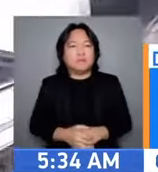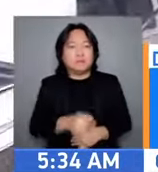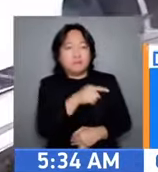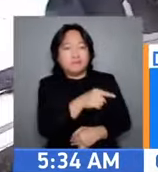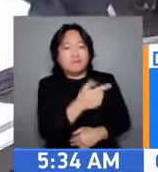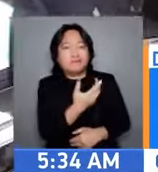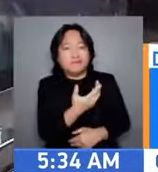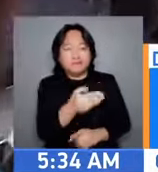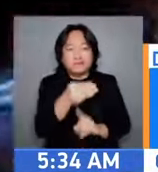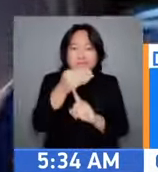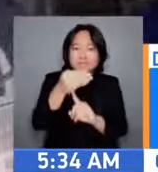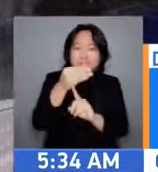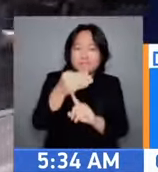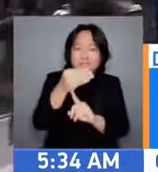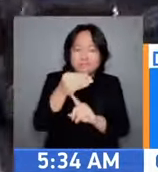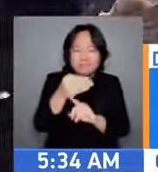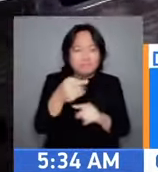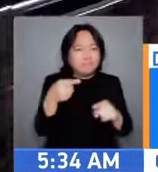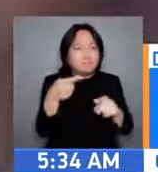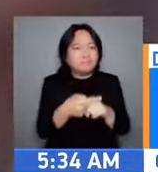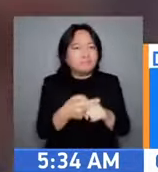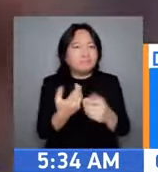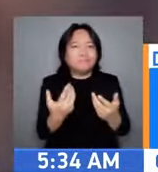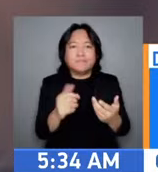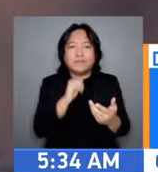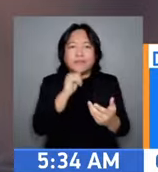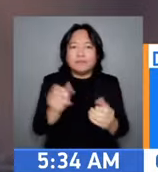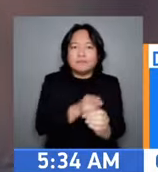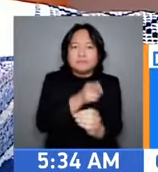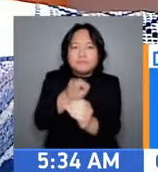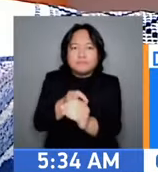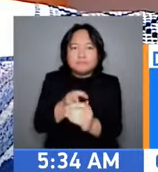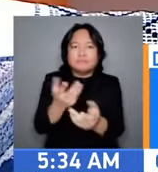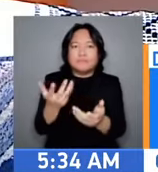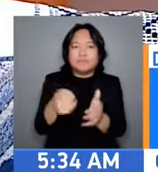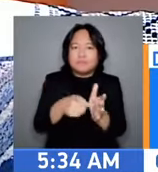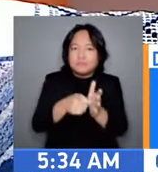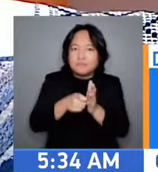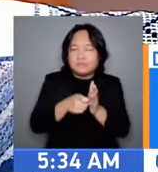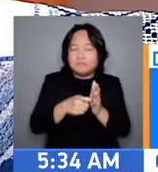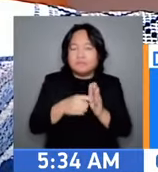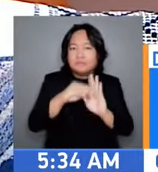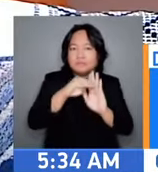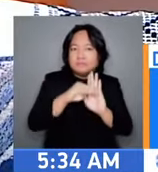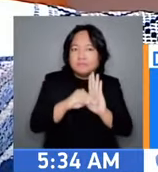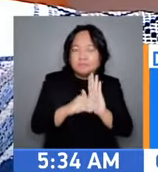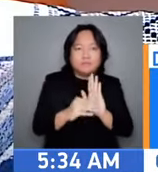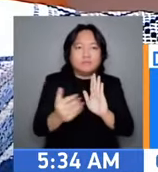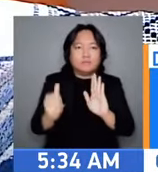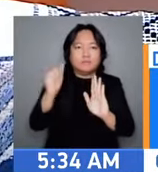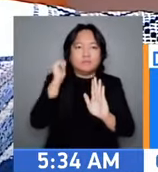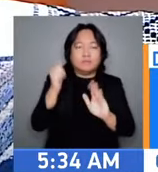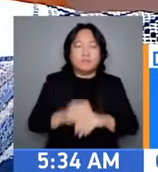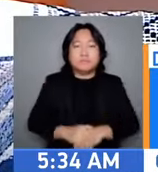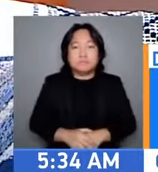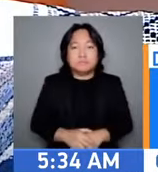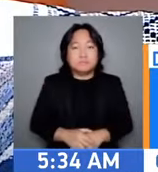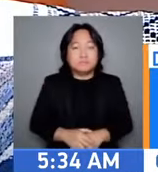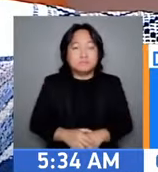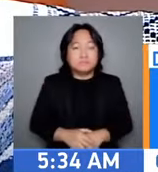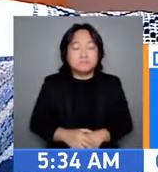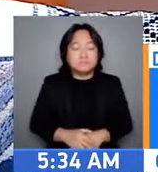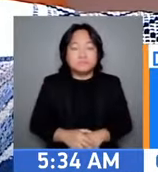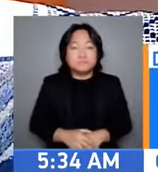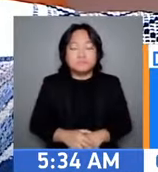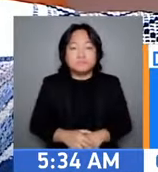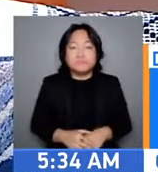pinaglalaban natin? Kaso may mga nakausap din ako ng mga jeepney driver na sumali sila, nagpa-consolidate sila, pero hindi naman naibigay sa kanila